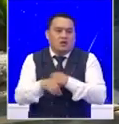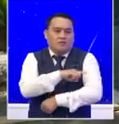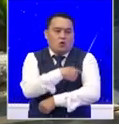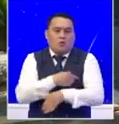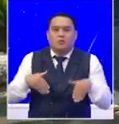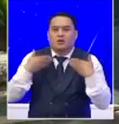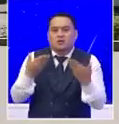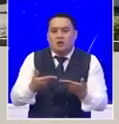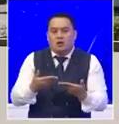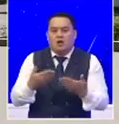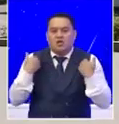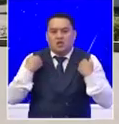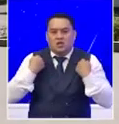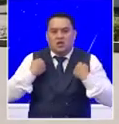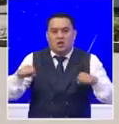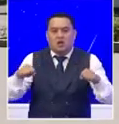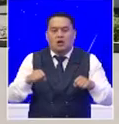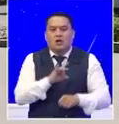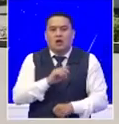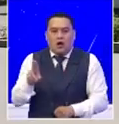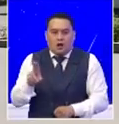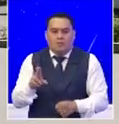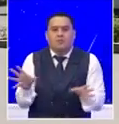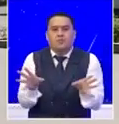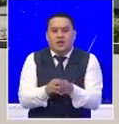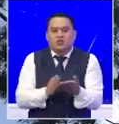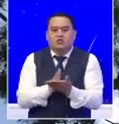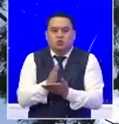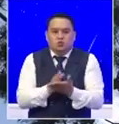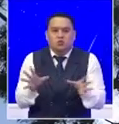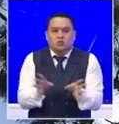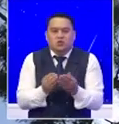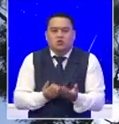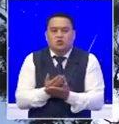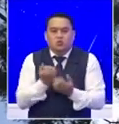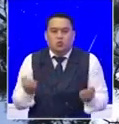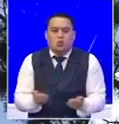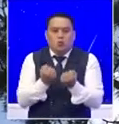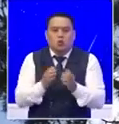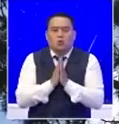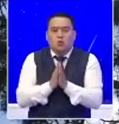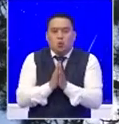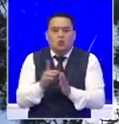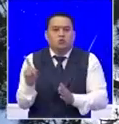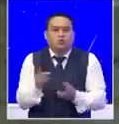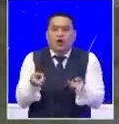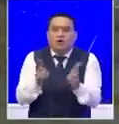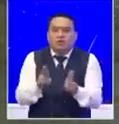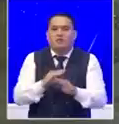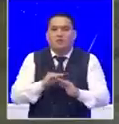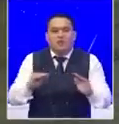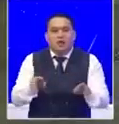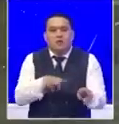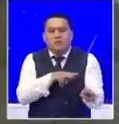с предложением наградить героя на республиканском уровне. Вместе с тем, служба ДЧС области убедительно просят ни в коем случае не оставлять детей